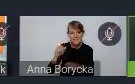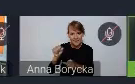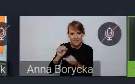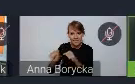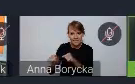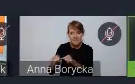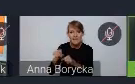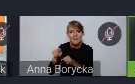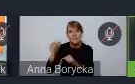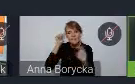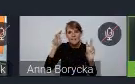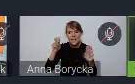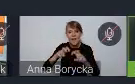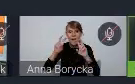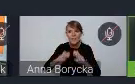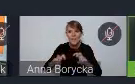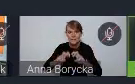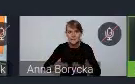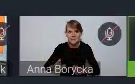pod nazwą, tak, analiza,